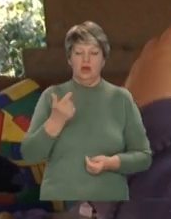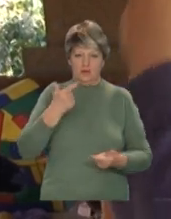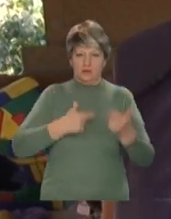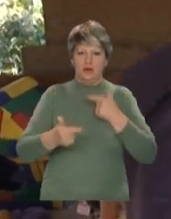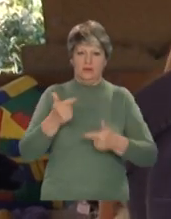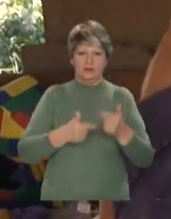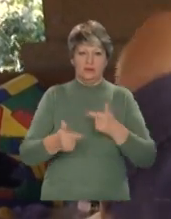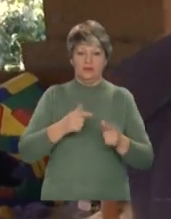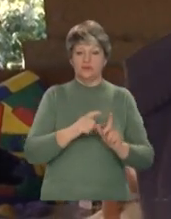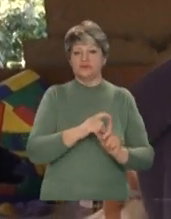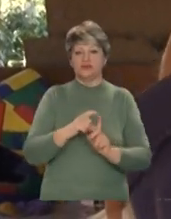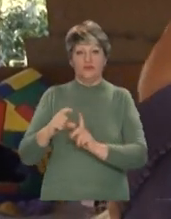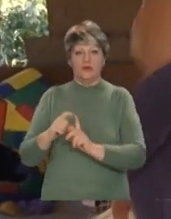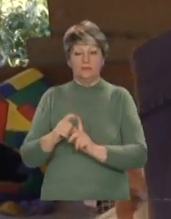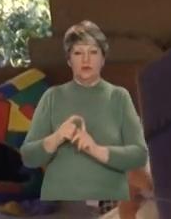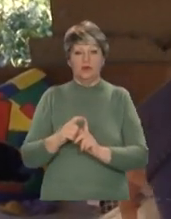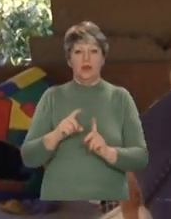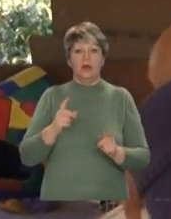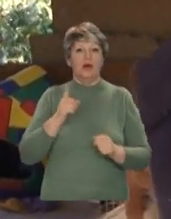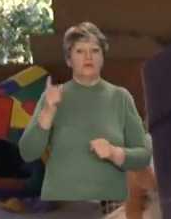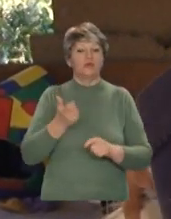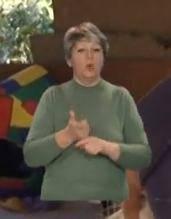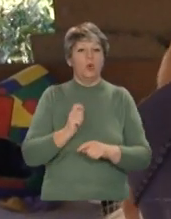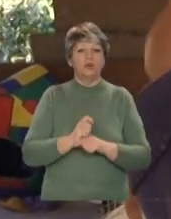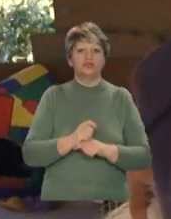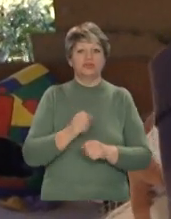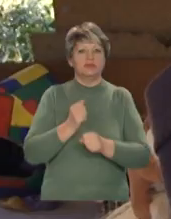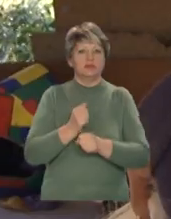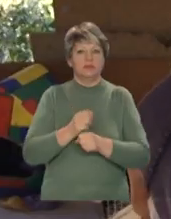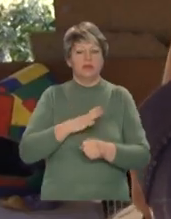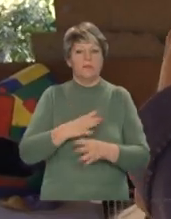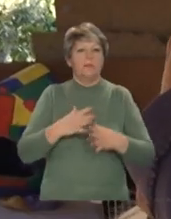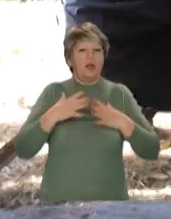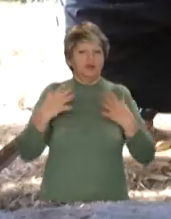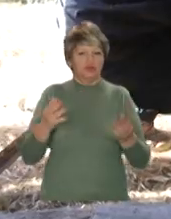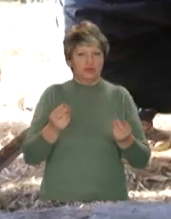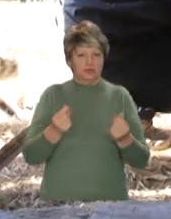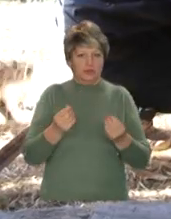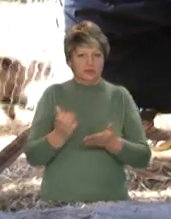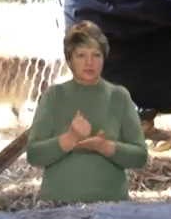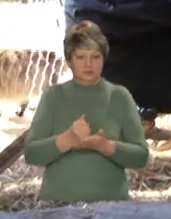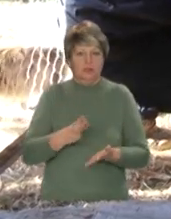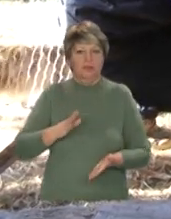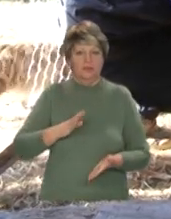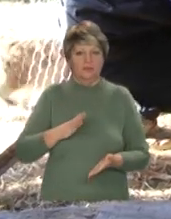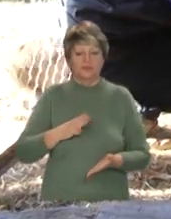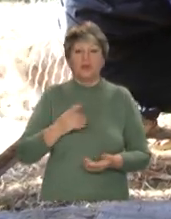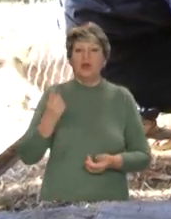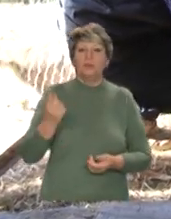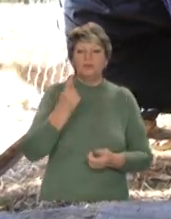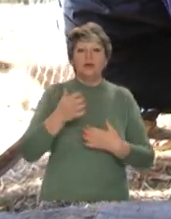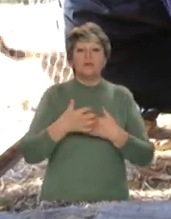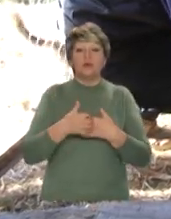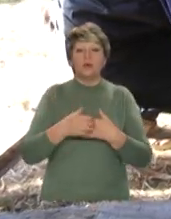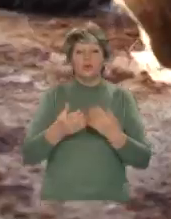что она очень большие деньги делала на этом коте. Перший кіт у родині Ірини та